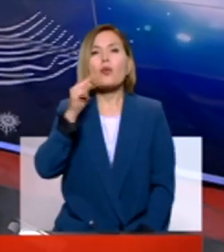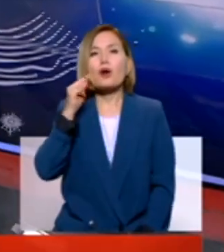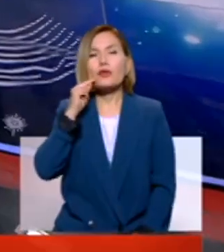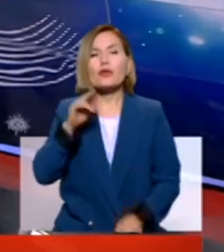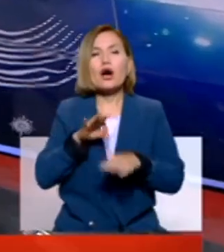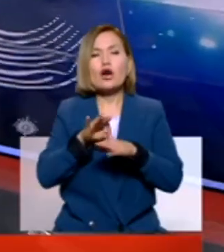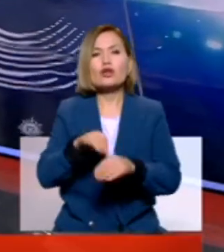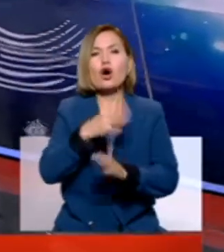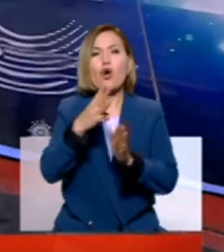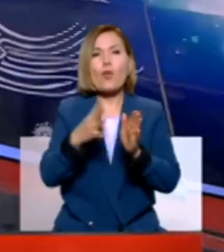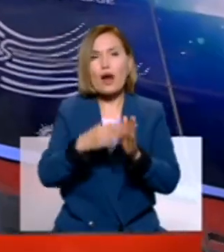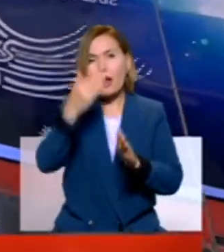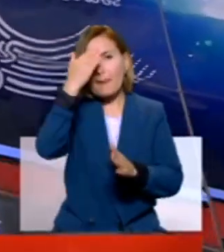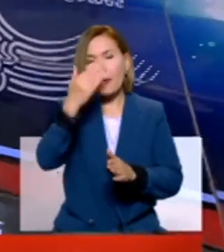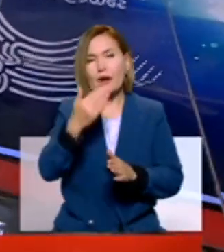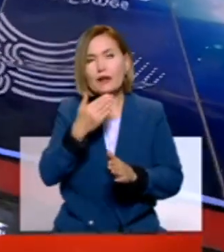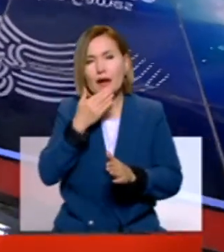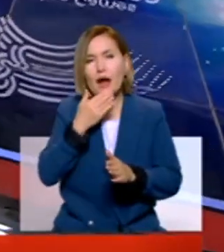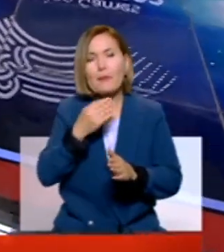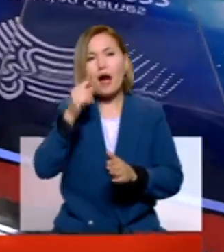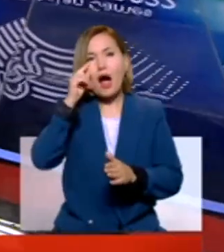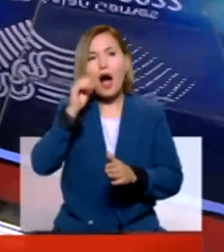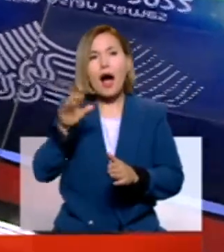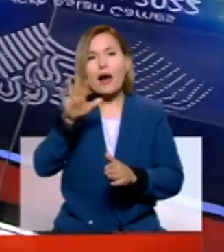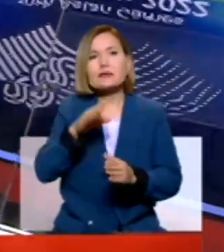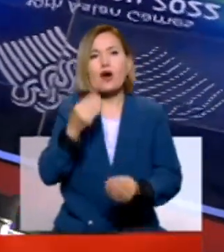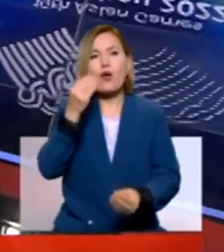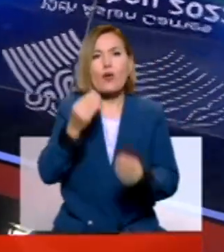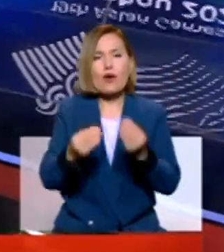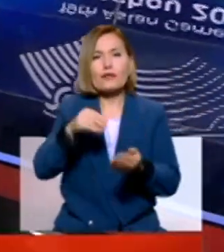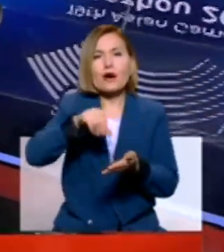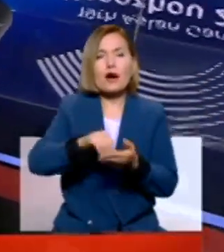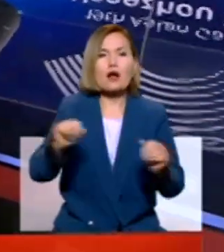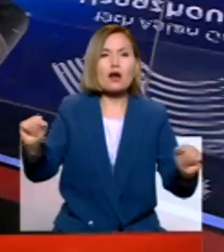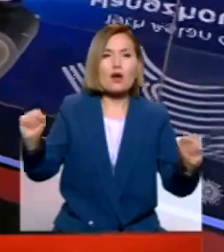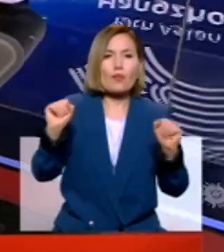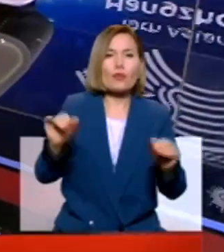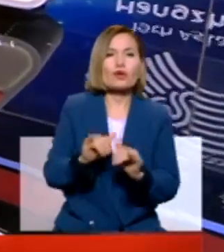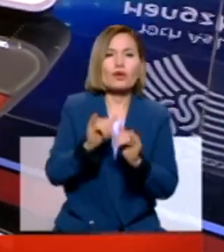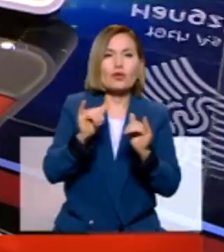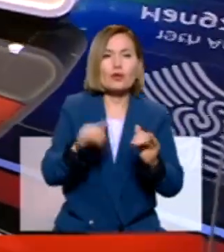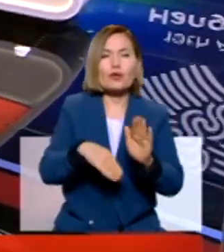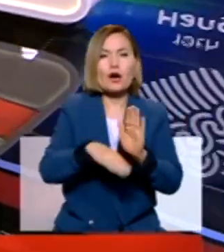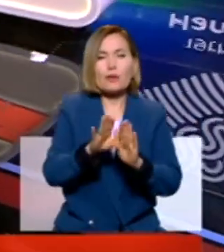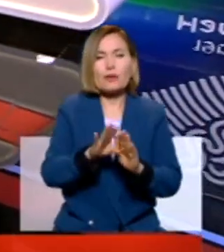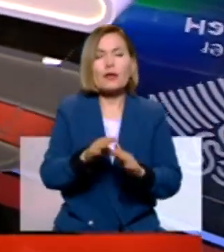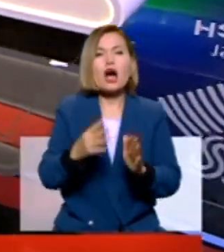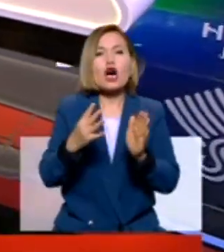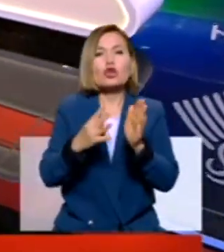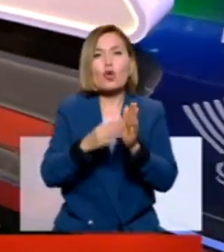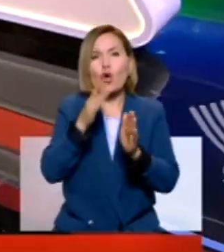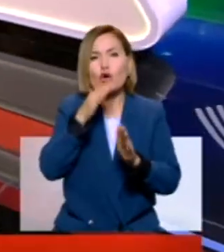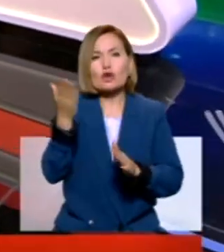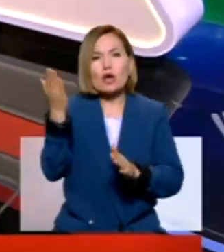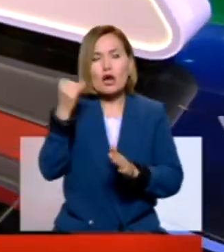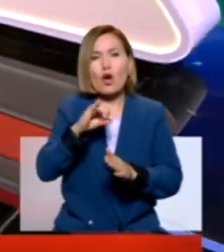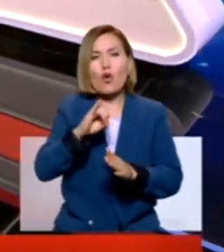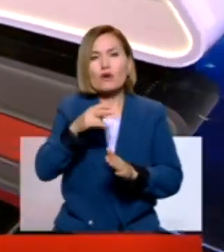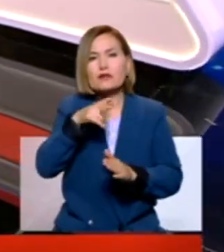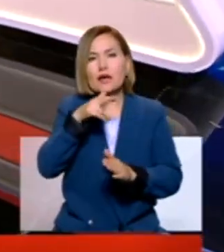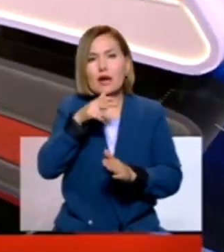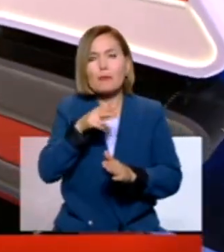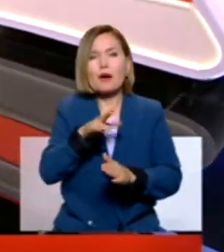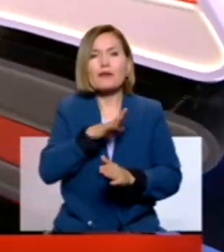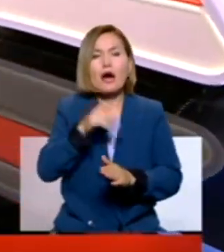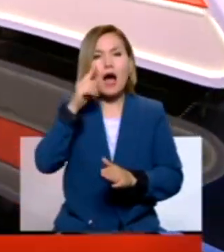Қытайда өткен 19-шы жазғы Азия ойындарында қатысушылар саны рекордтық көрсеткішке жетті. Осыдан 9 жыл бұрын Оңтүстік Кореяда